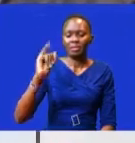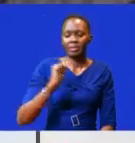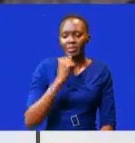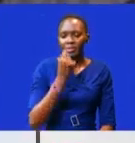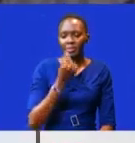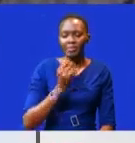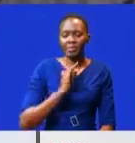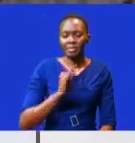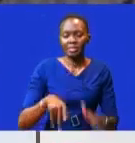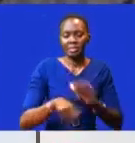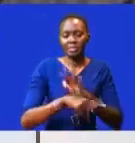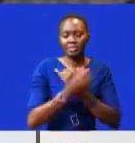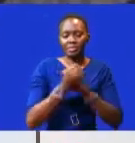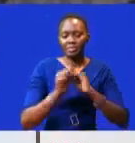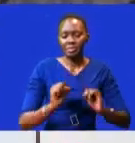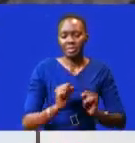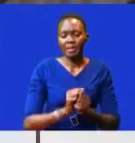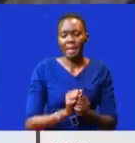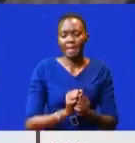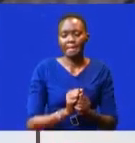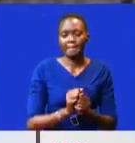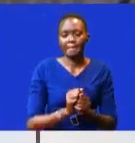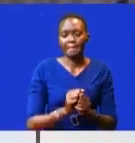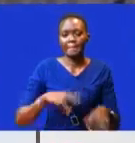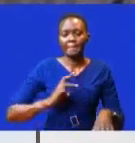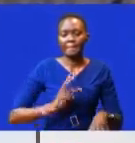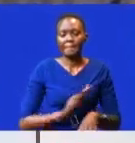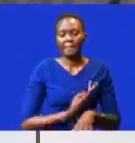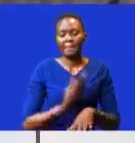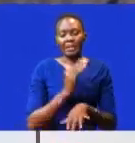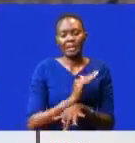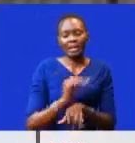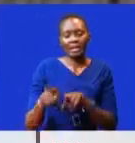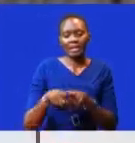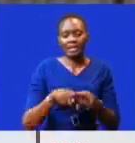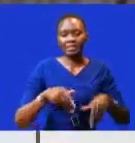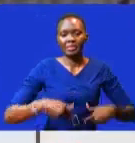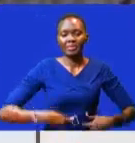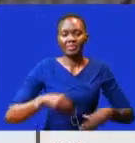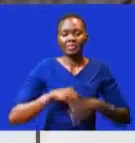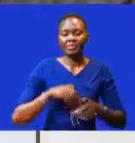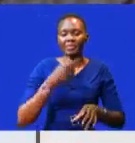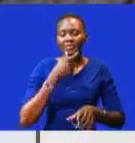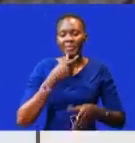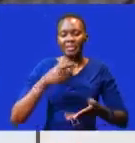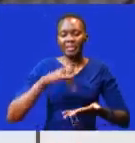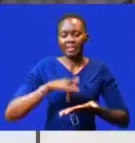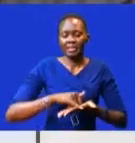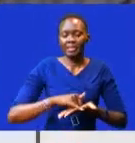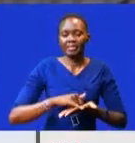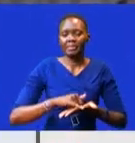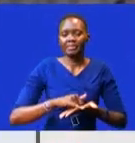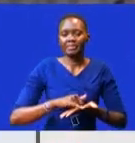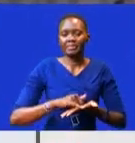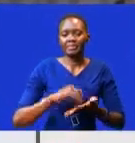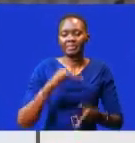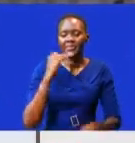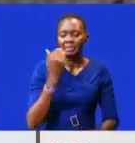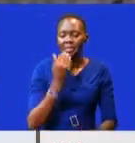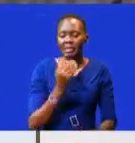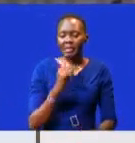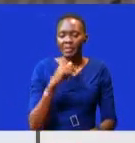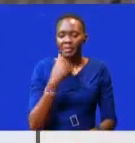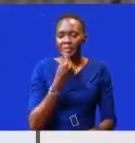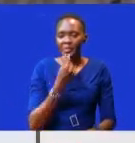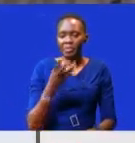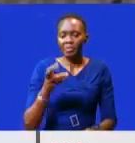marwa William Samoei Ruto. To ewa kwayo kaka yudhe ma Nyanza. Ni mondo Gachagua manyicha